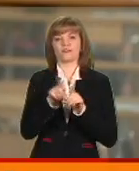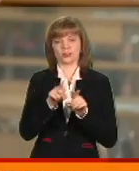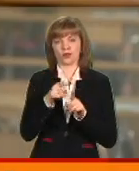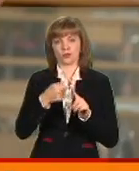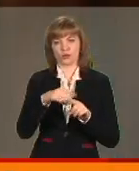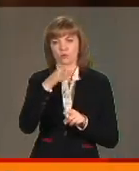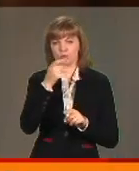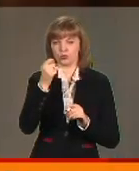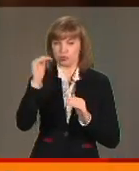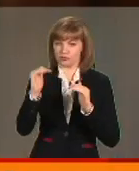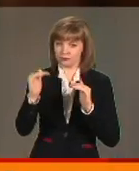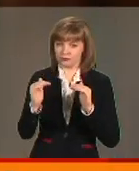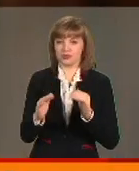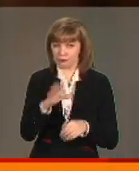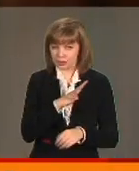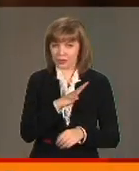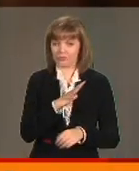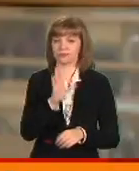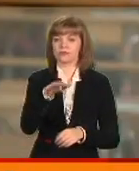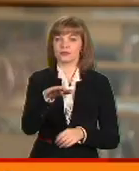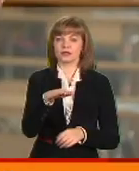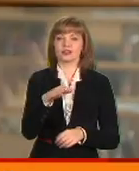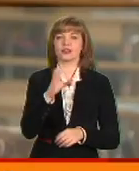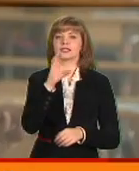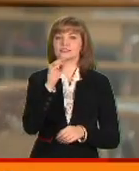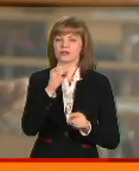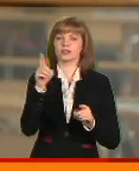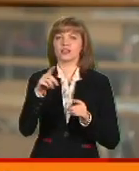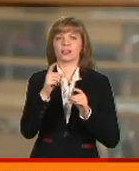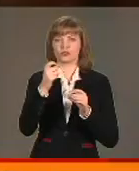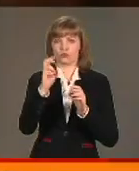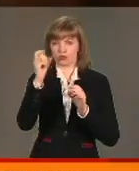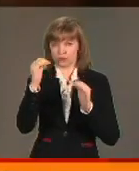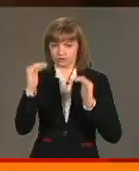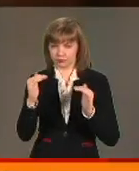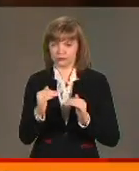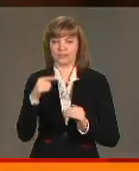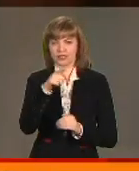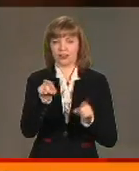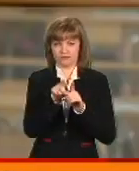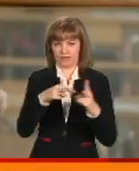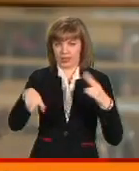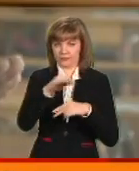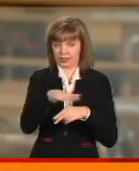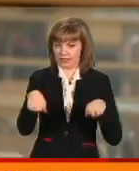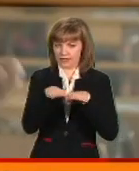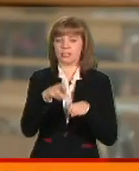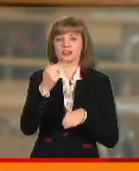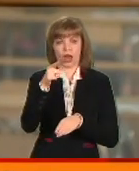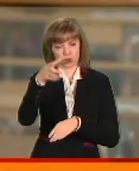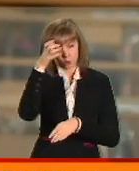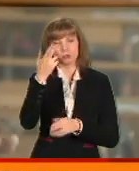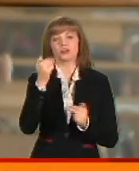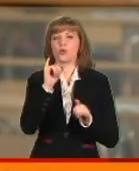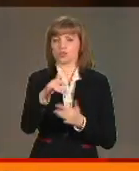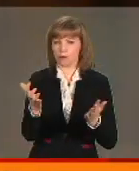цьому поводу присаджувала. Було? Ростик, Светочки, слезь чуть ниже. Ты такой, как все детки. Да, ты умненький, у